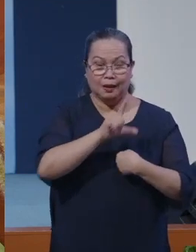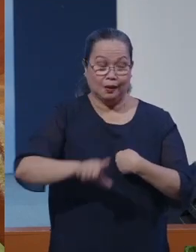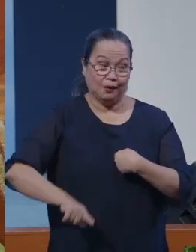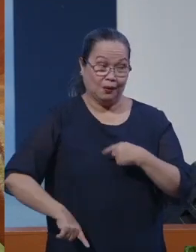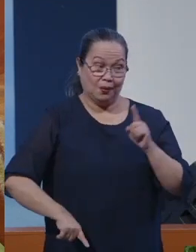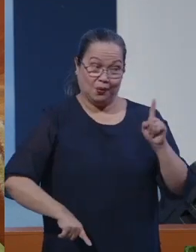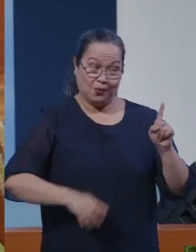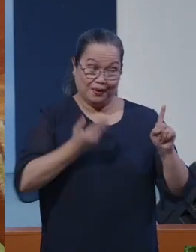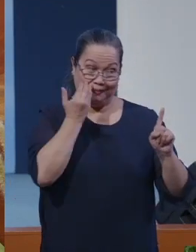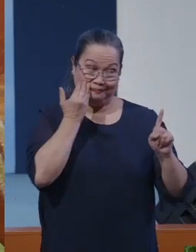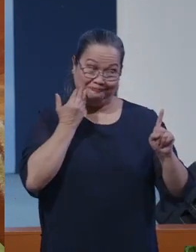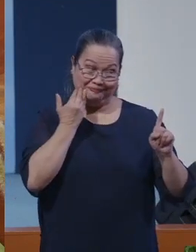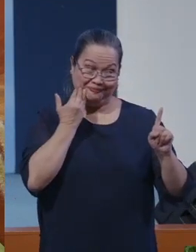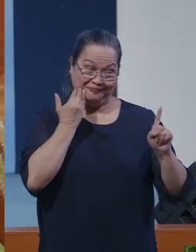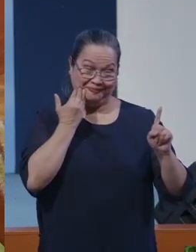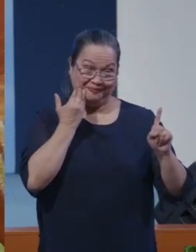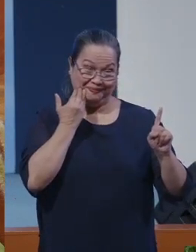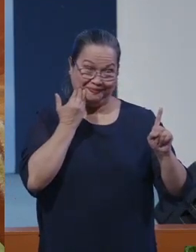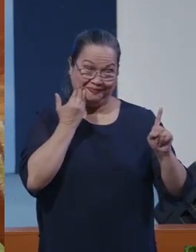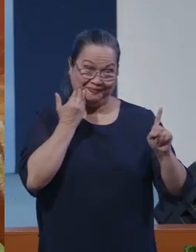you still lack.